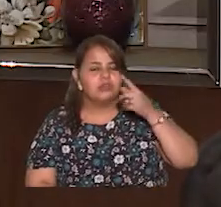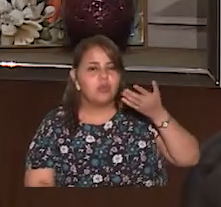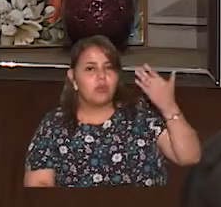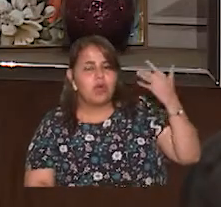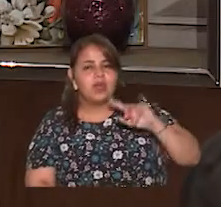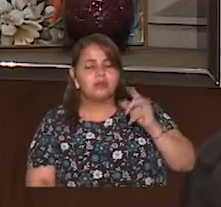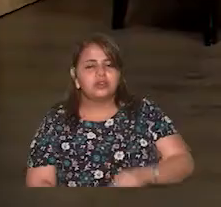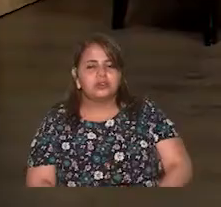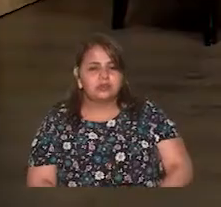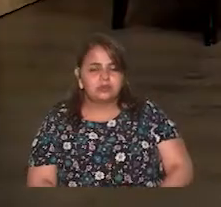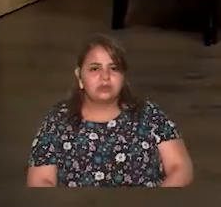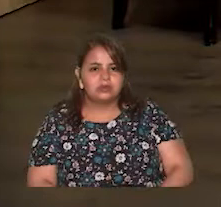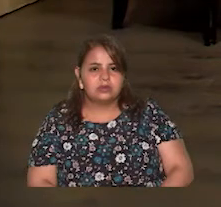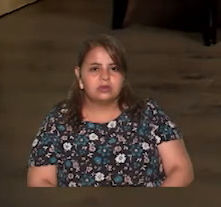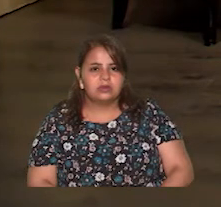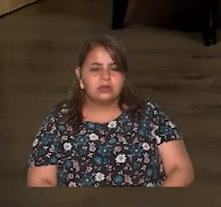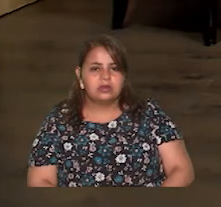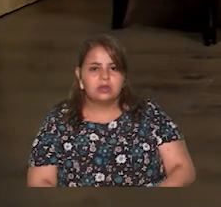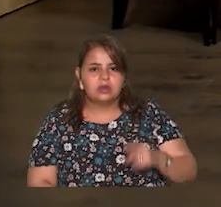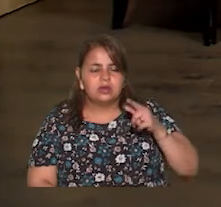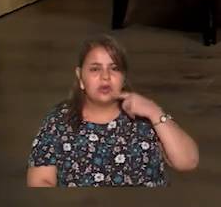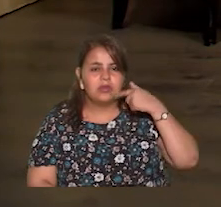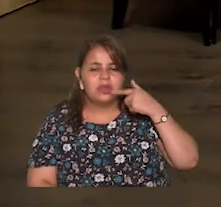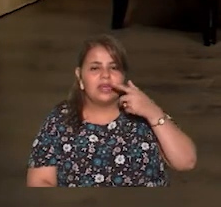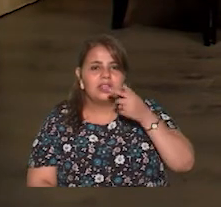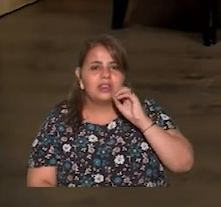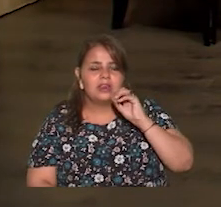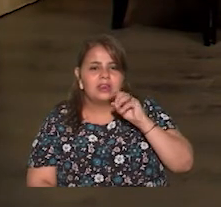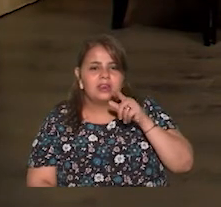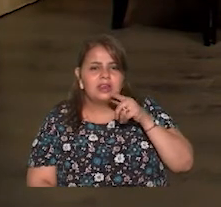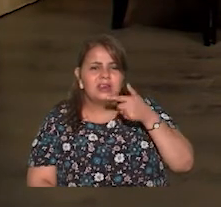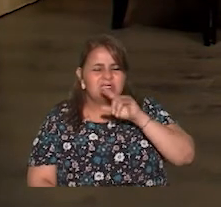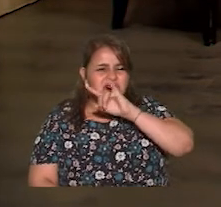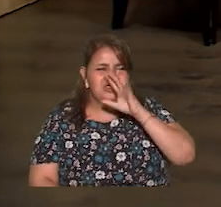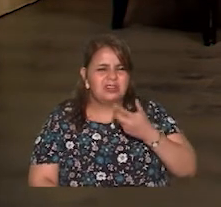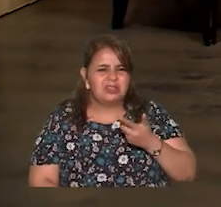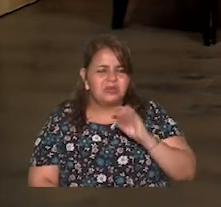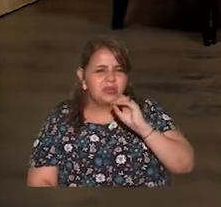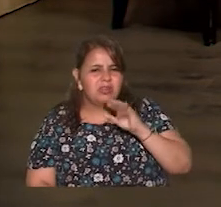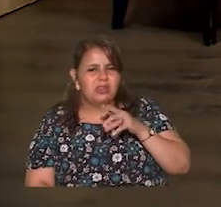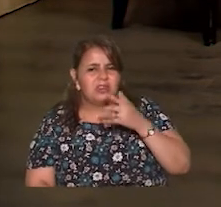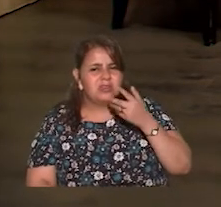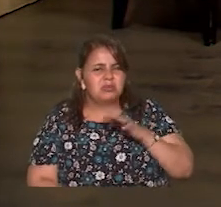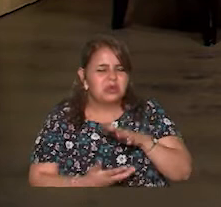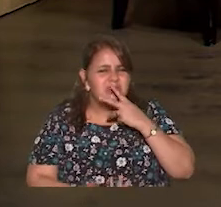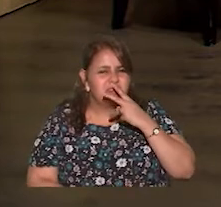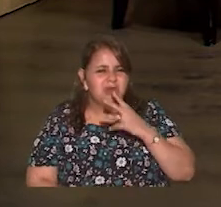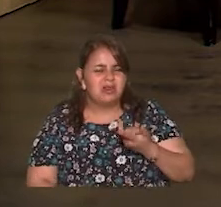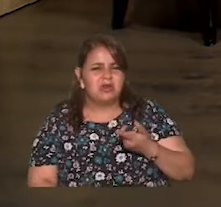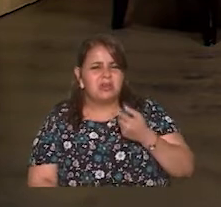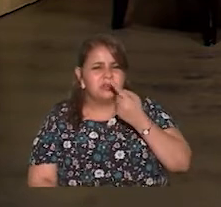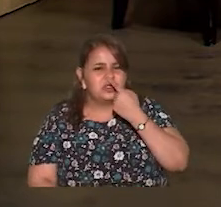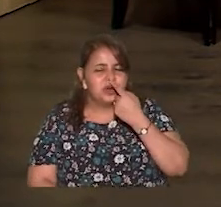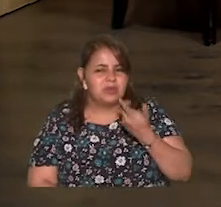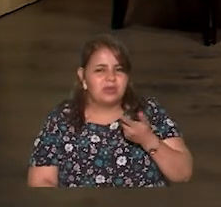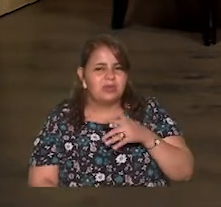الدايره، ولا تبتدي تفكر ولا على فكره الاحاديث دي بتجيلنا دايما، ابليس يقولك ايه يعني مشكله، ايه مشكله يعني في السيجاره، ايه في المشكله الشامه دي، ايه المشكله